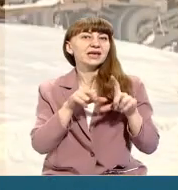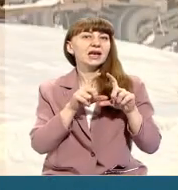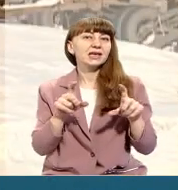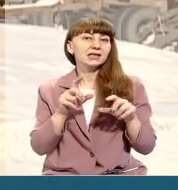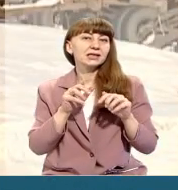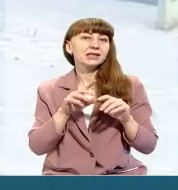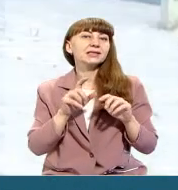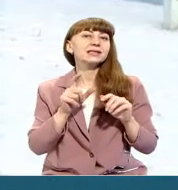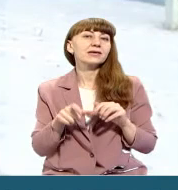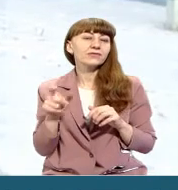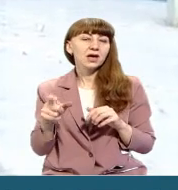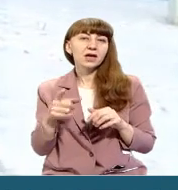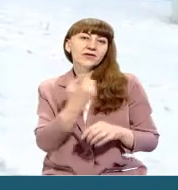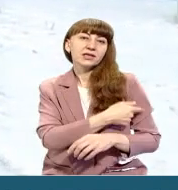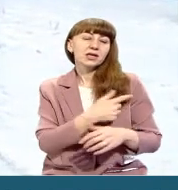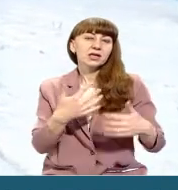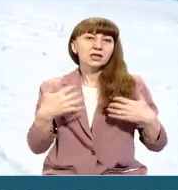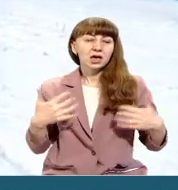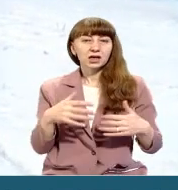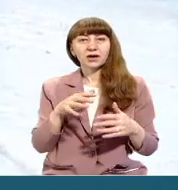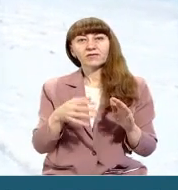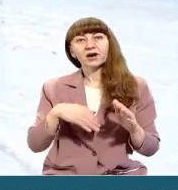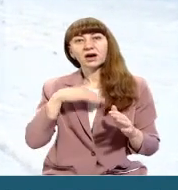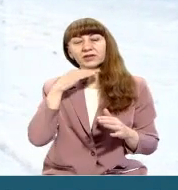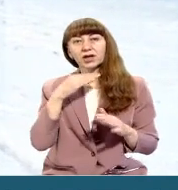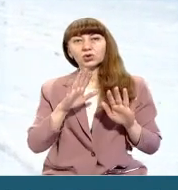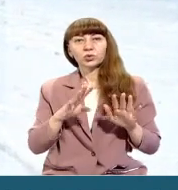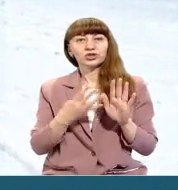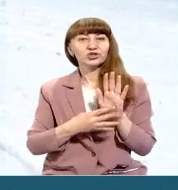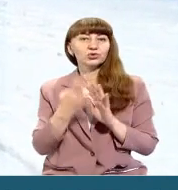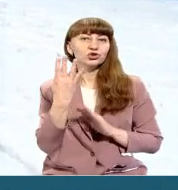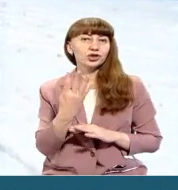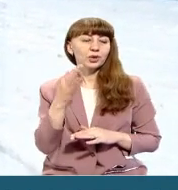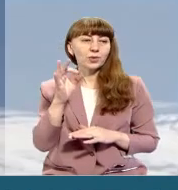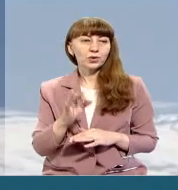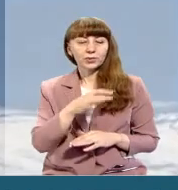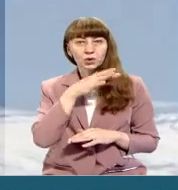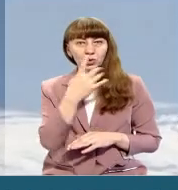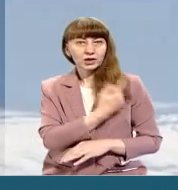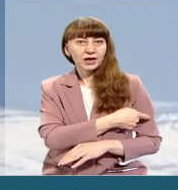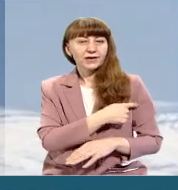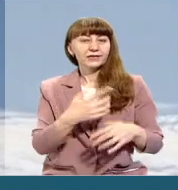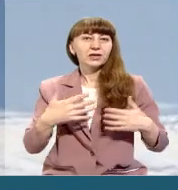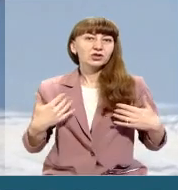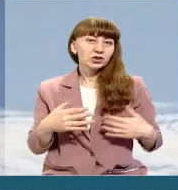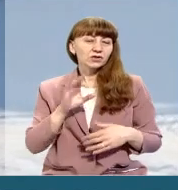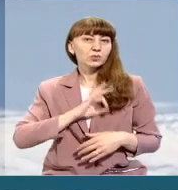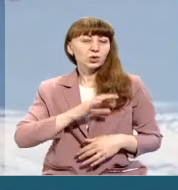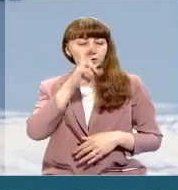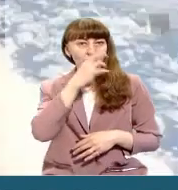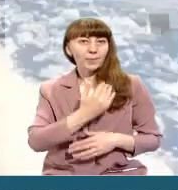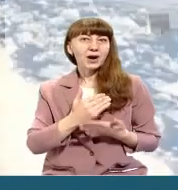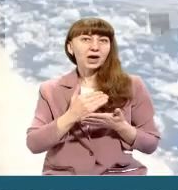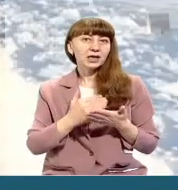ветеринарный штат укомплектован На 94% многие ветврачи воспользовались государственной программой с дипломом в село